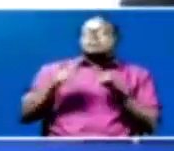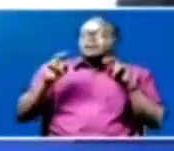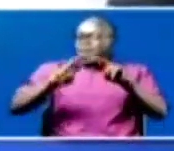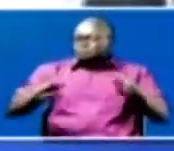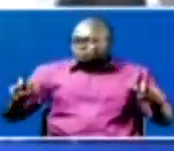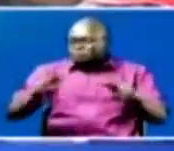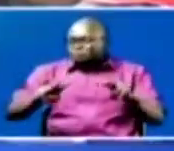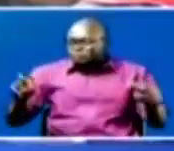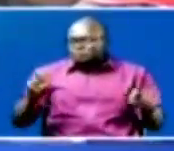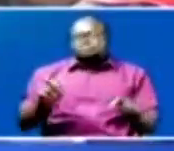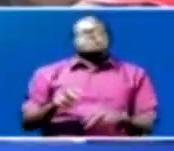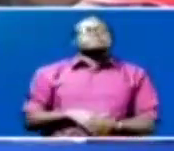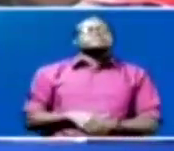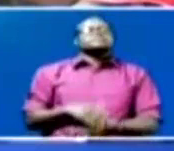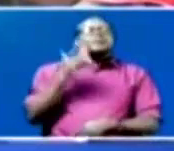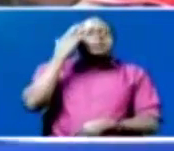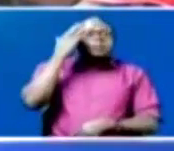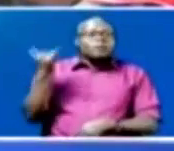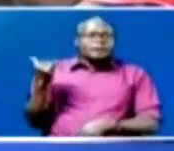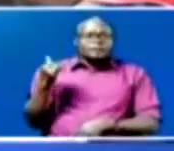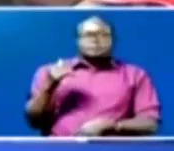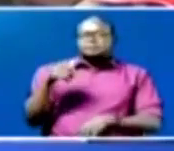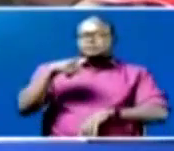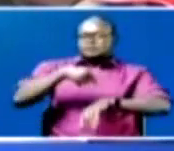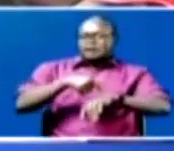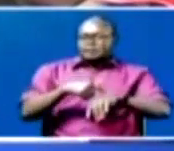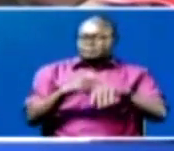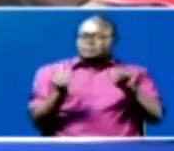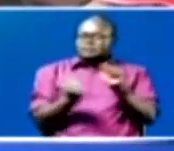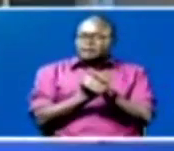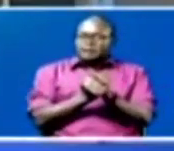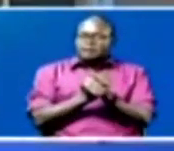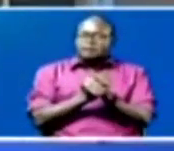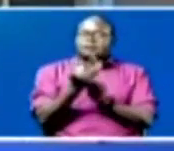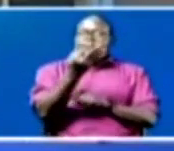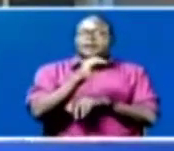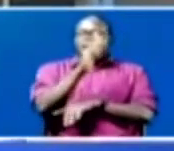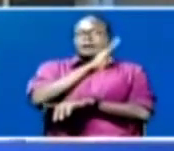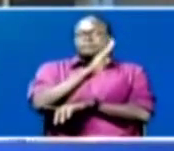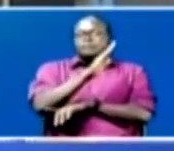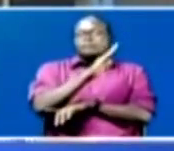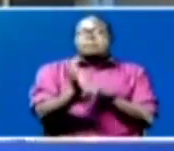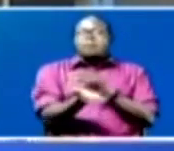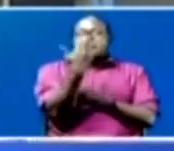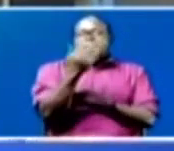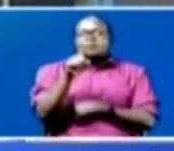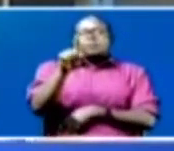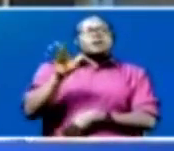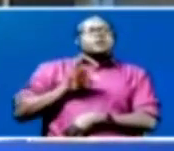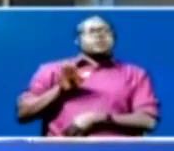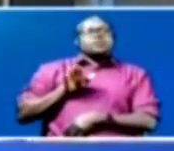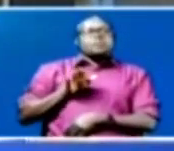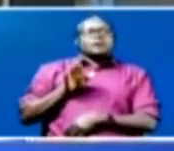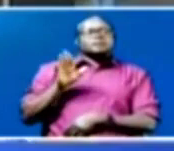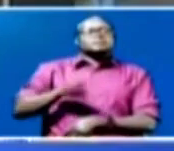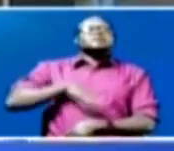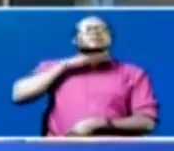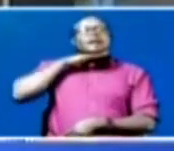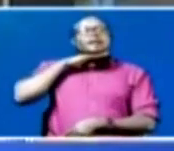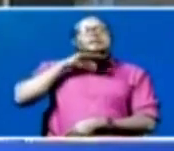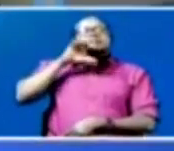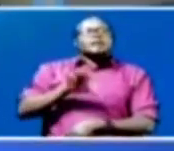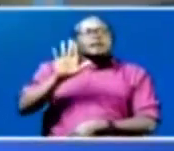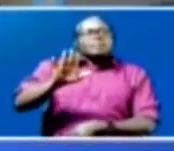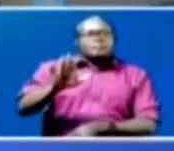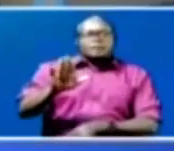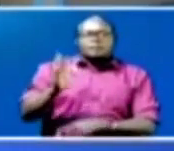msako wa aina yake. Kisa na maana, mwendo wa saa 4:30 leo hii, mama mmoja aliyekuwa amepokea ripoti za kufariki kwa mwanaye wa